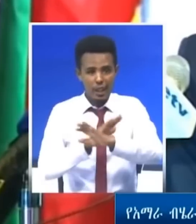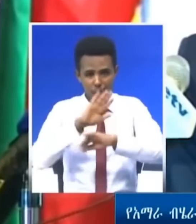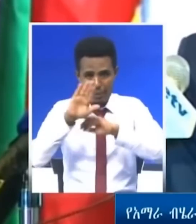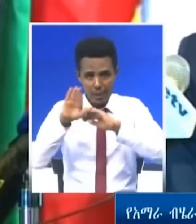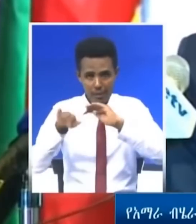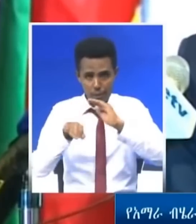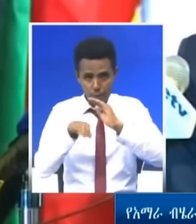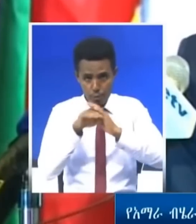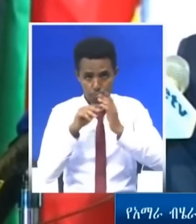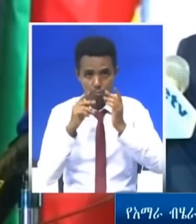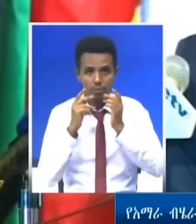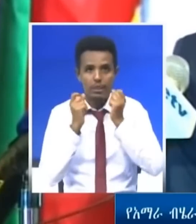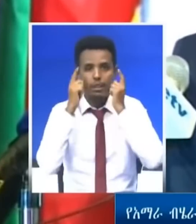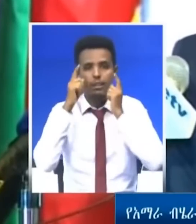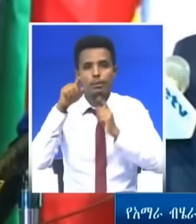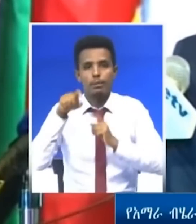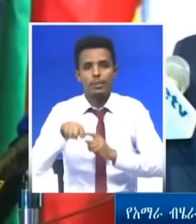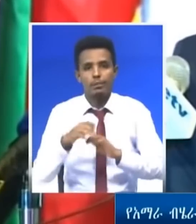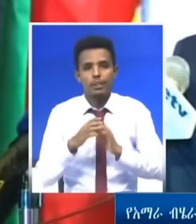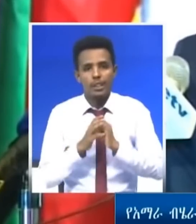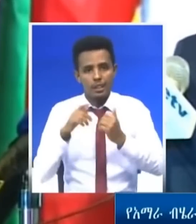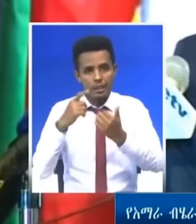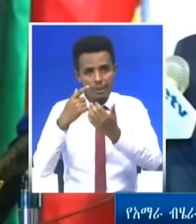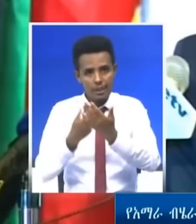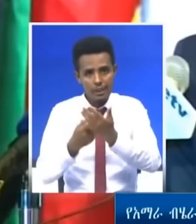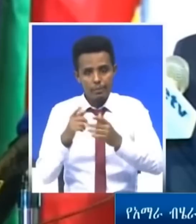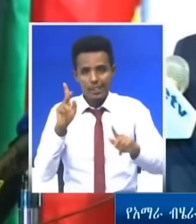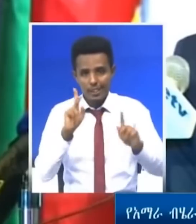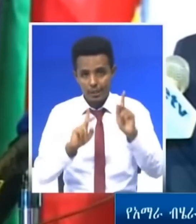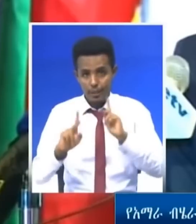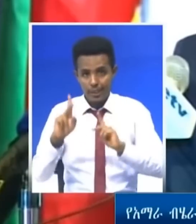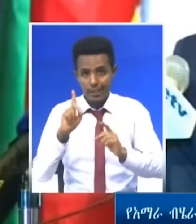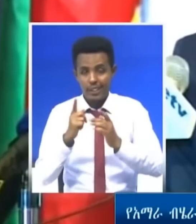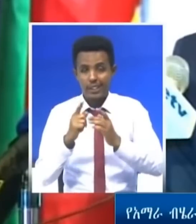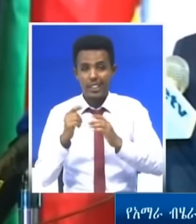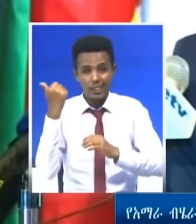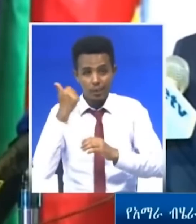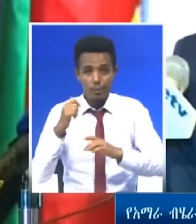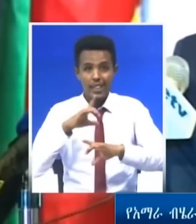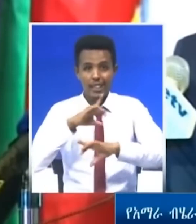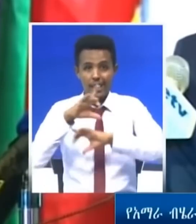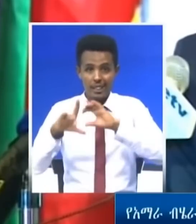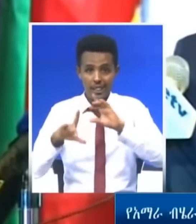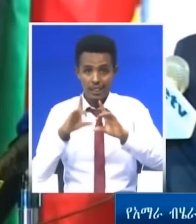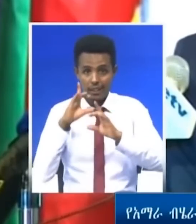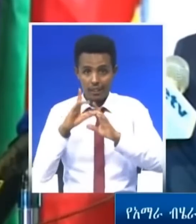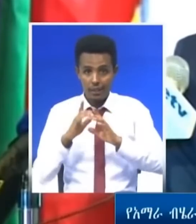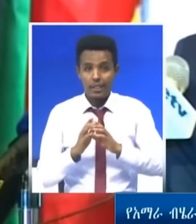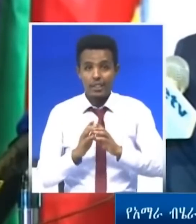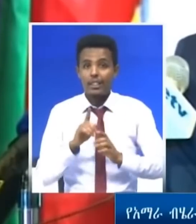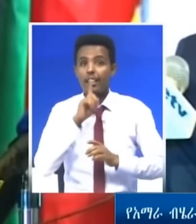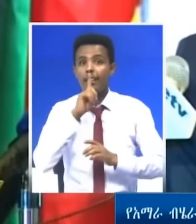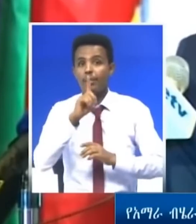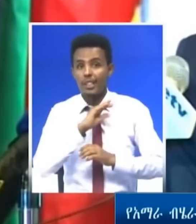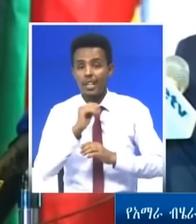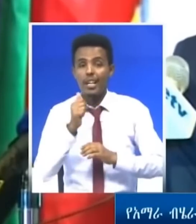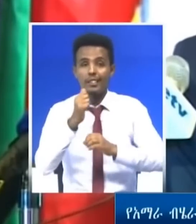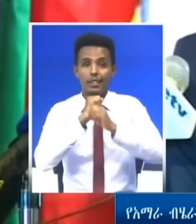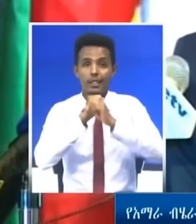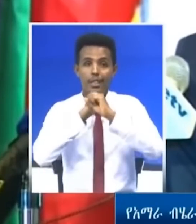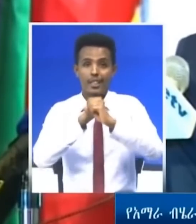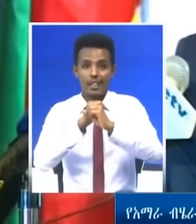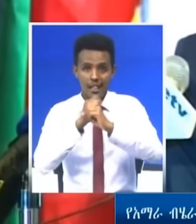እንዲገነዘቡ እንፈልጋለን። ለዚህም ህዝባችን የትኛውንም የክልሉን ቀናይና ራስን የመከላከል ተግባር